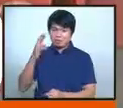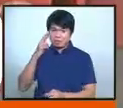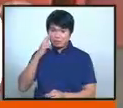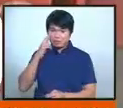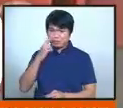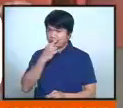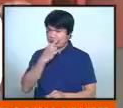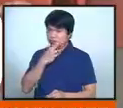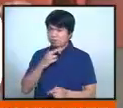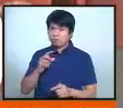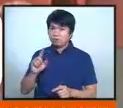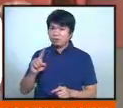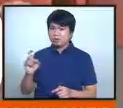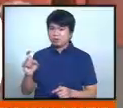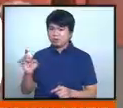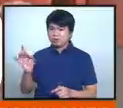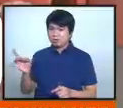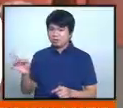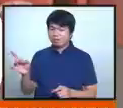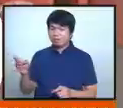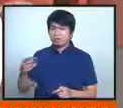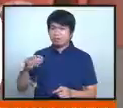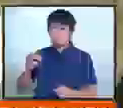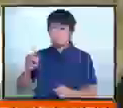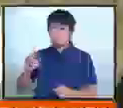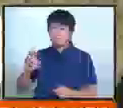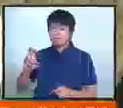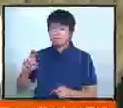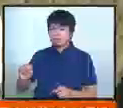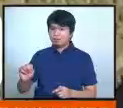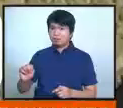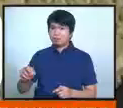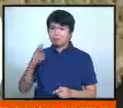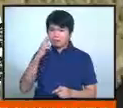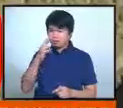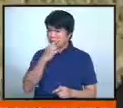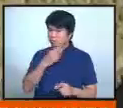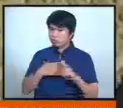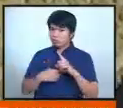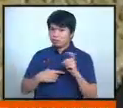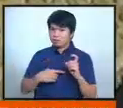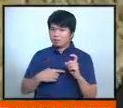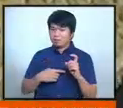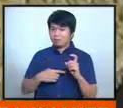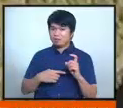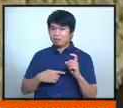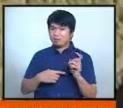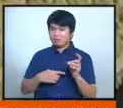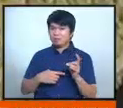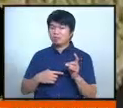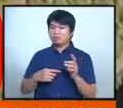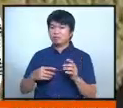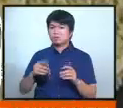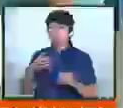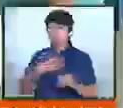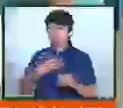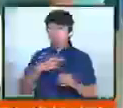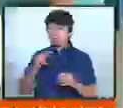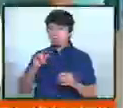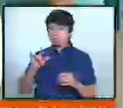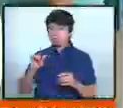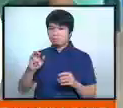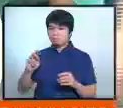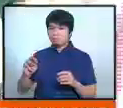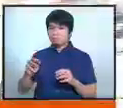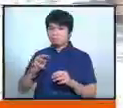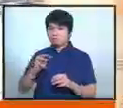habang 180 pesos naman kapag Holland rose. Nasa 100 pesos ang white tulips at Malaysian mums, habang 500 to